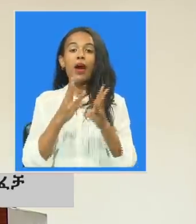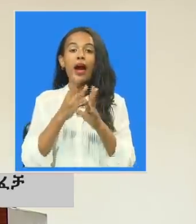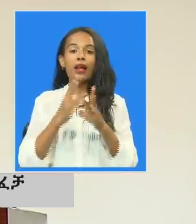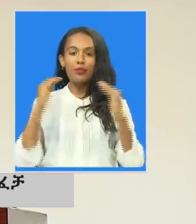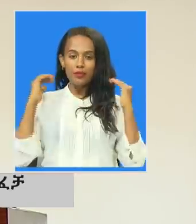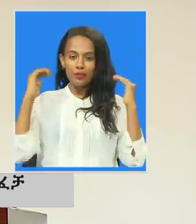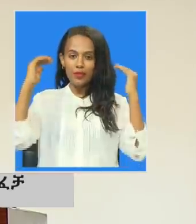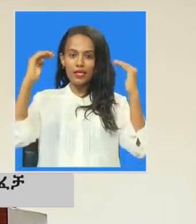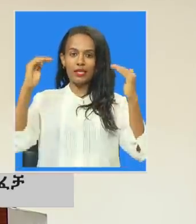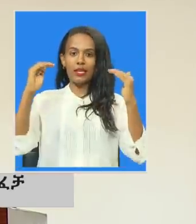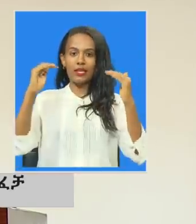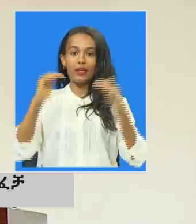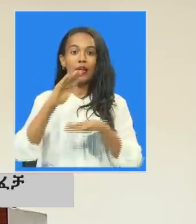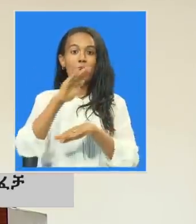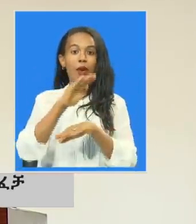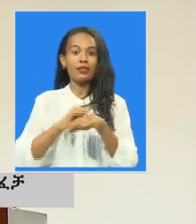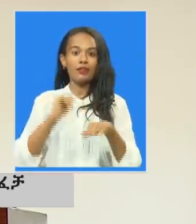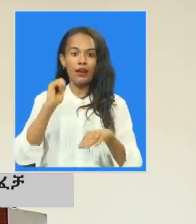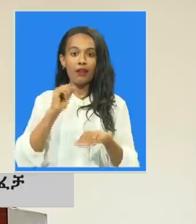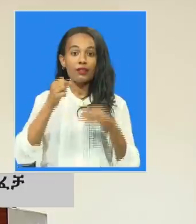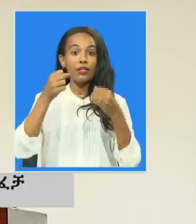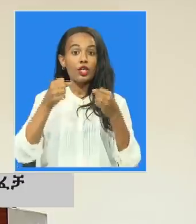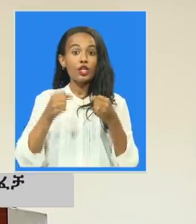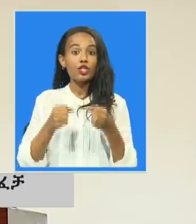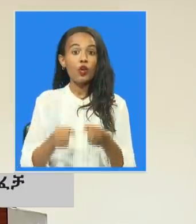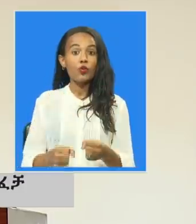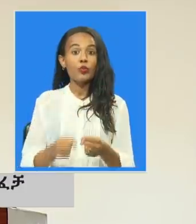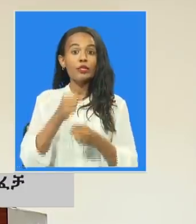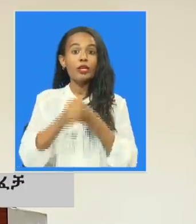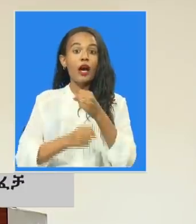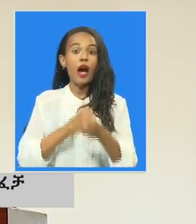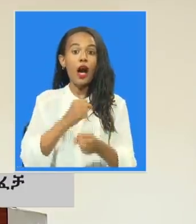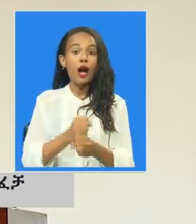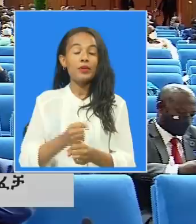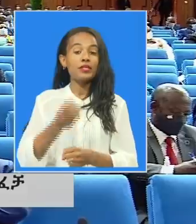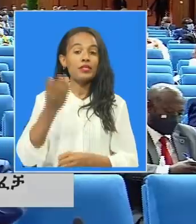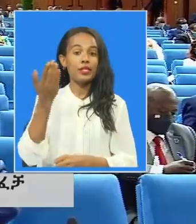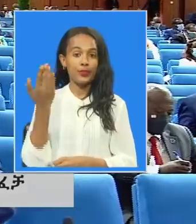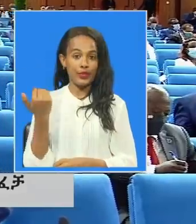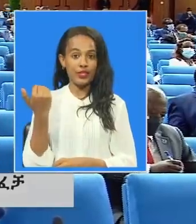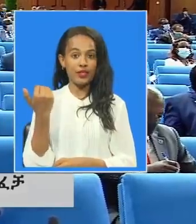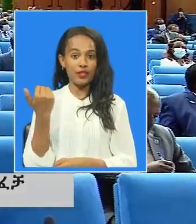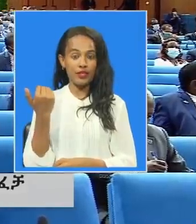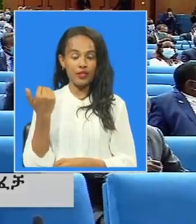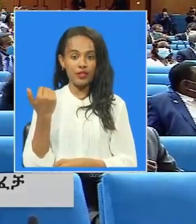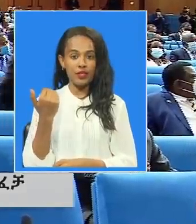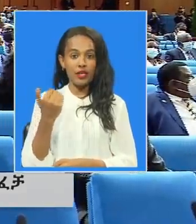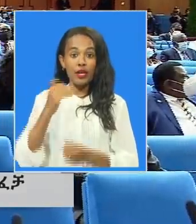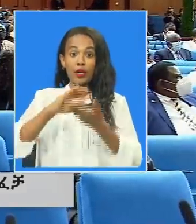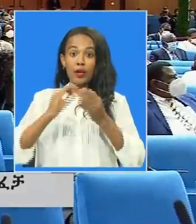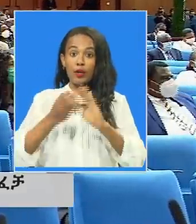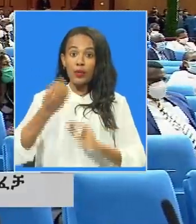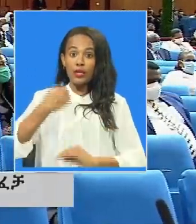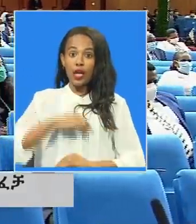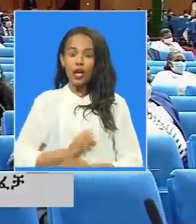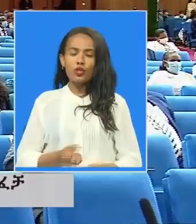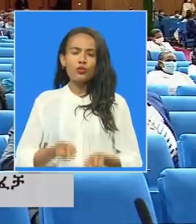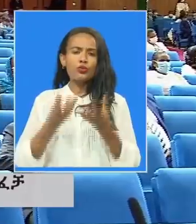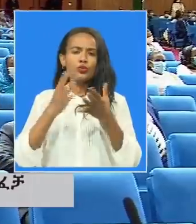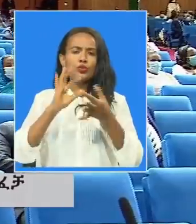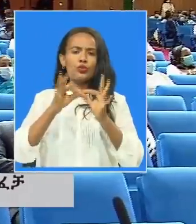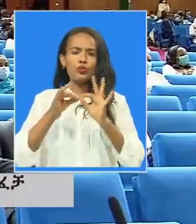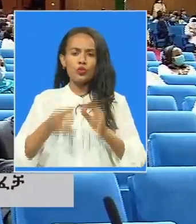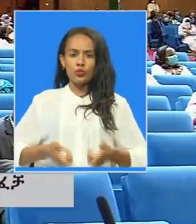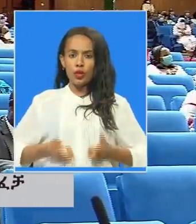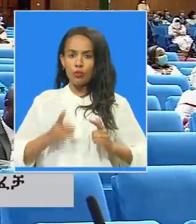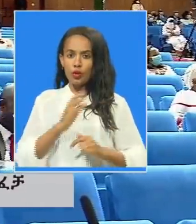መድረክ ለማስጠራት የቻሉበት ዓመት ነበር። በታሪካችን ብዙ ትርጉም